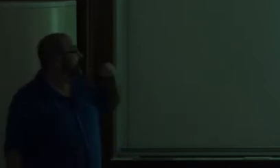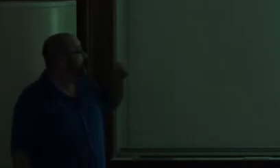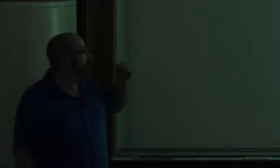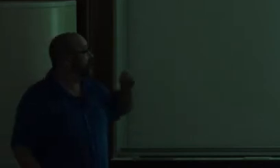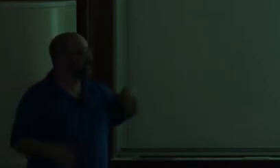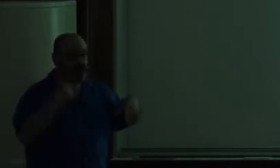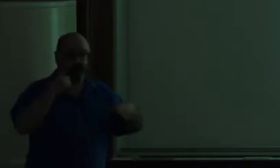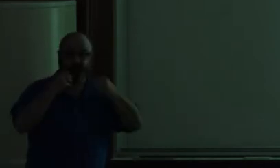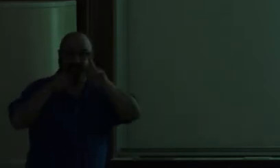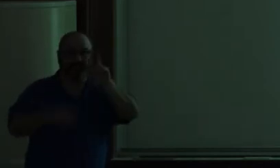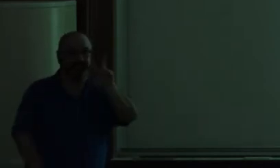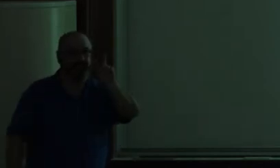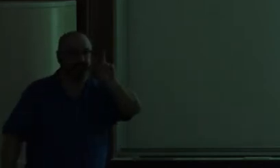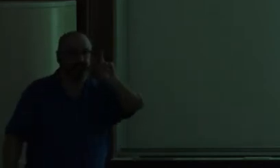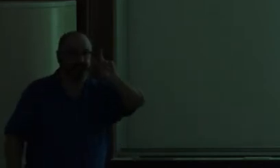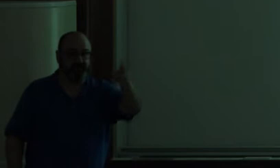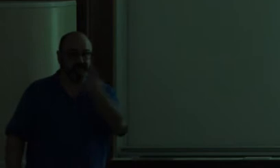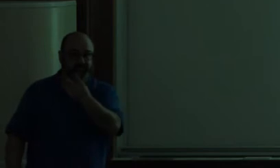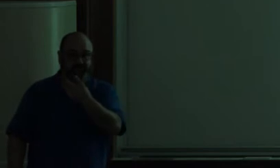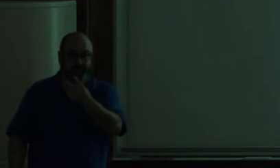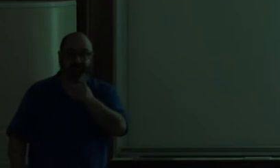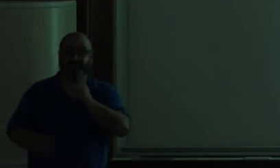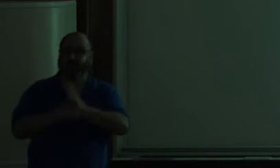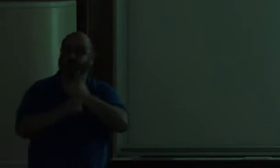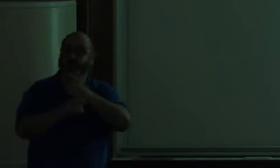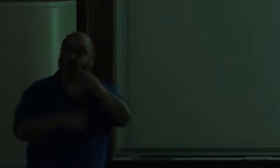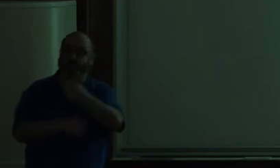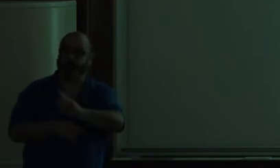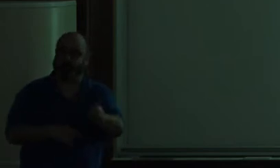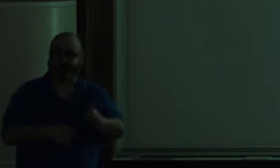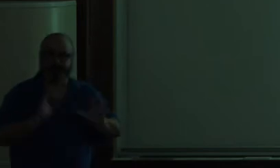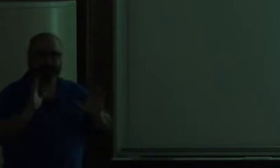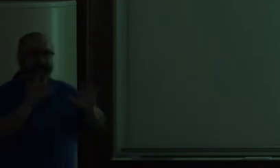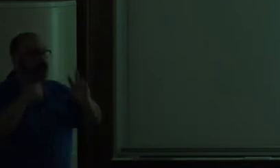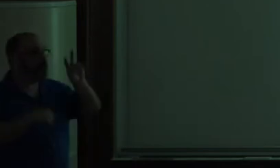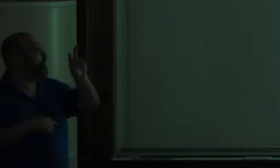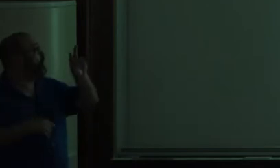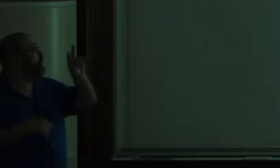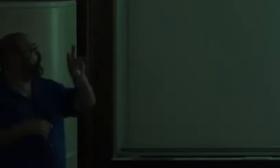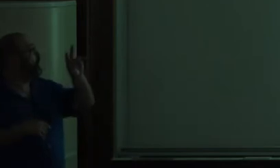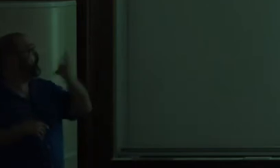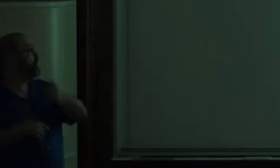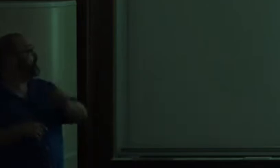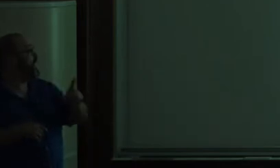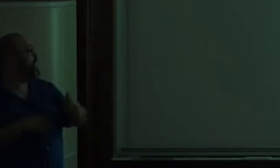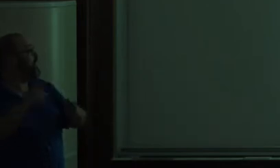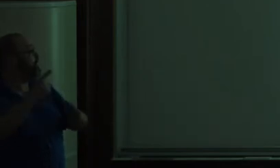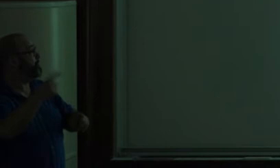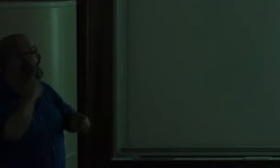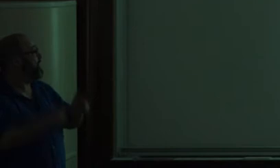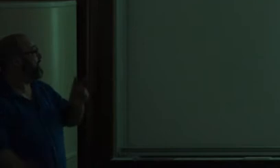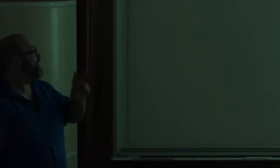jolie illusion qu'on retourne deux valeurs dans une fonction Python. Ce n'est pas du tout le cas, mais on ne retourne pas deux valeurs, mais on a